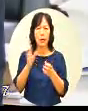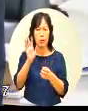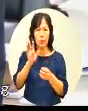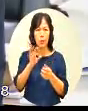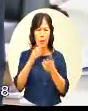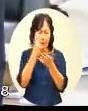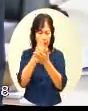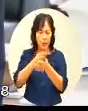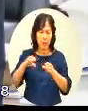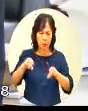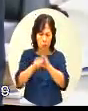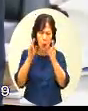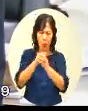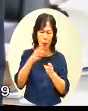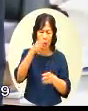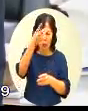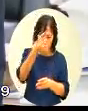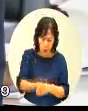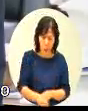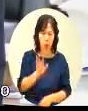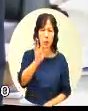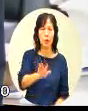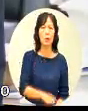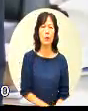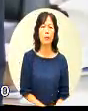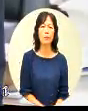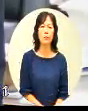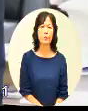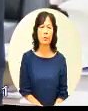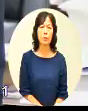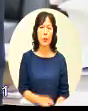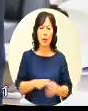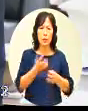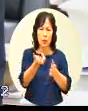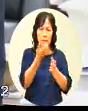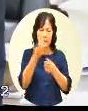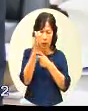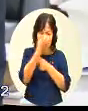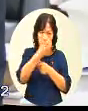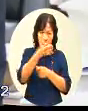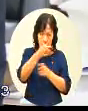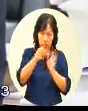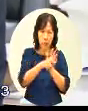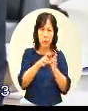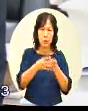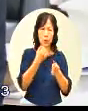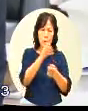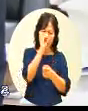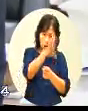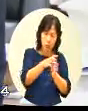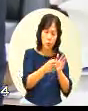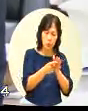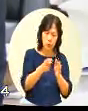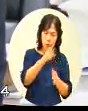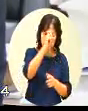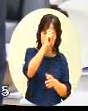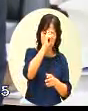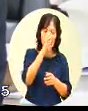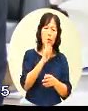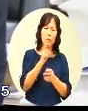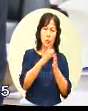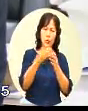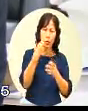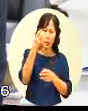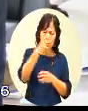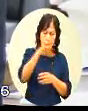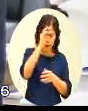就非常非常的不断哦。所以局长在我们上次的审核预算，我只有说跟你陈情说，我们再把它找